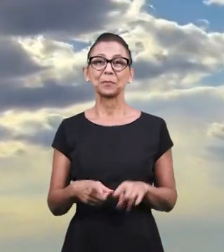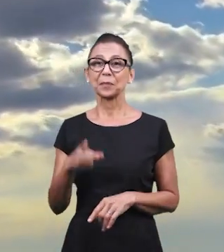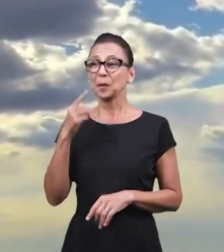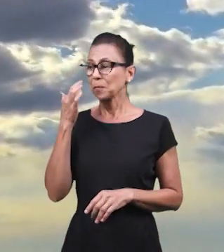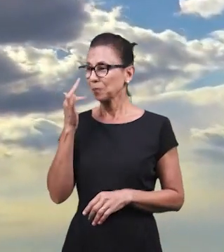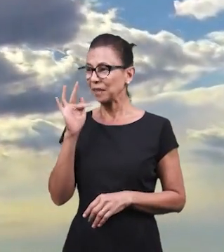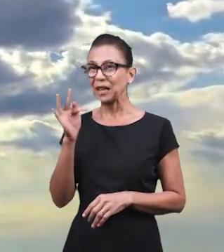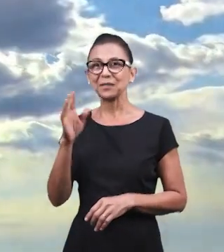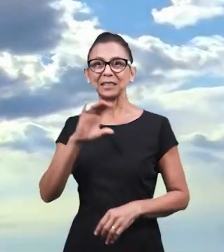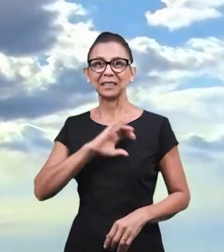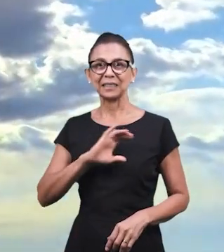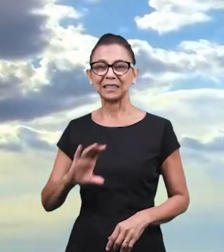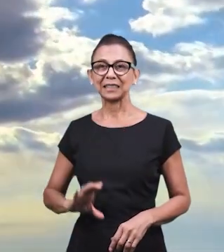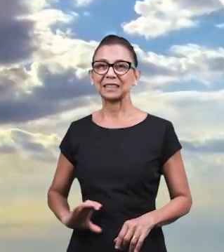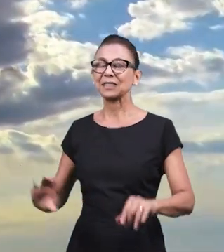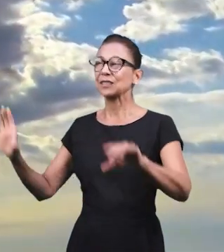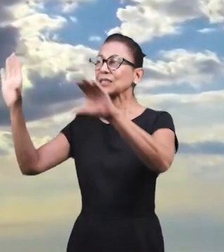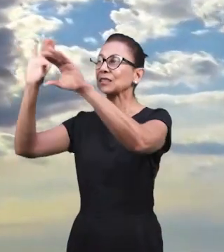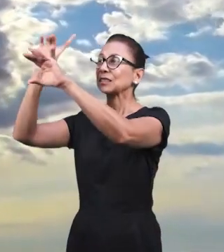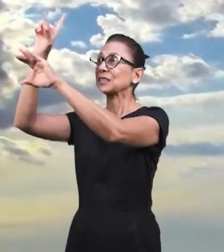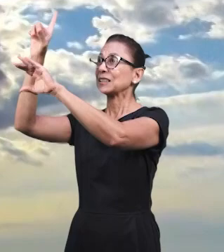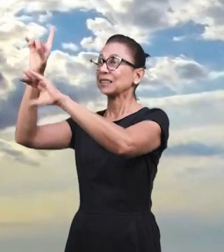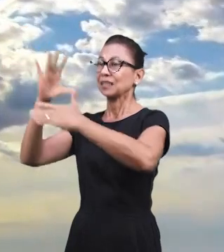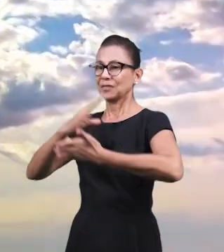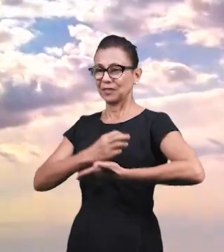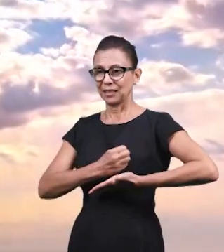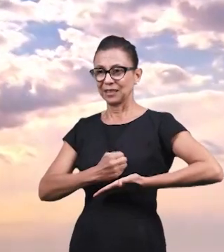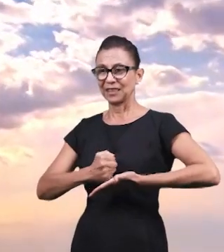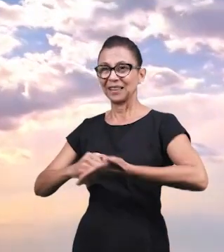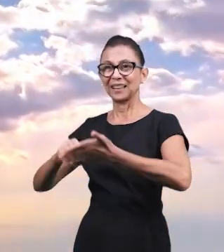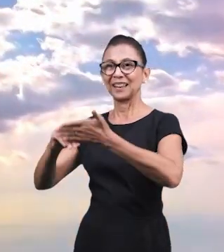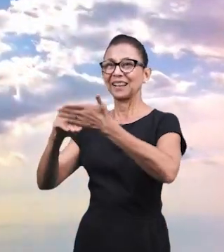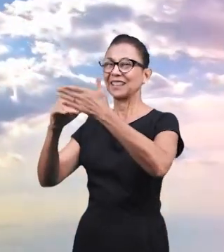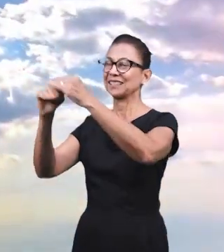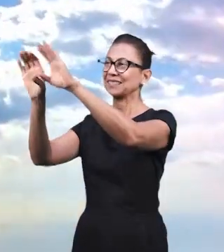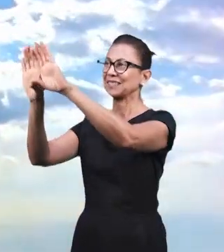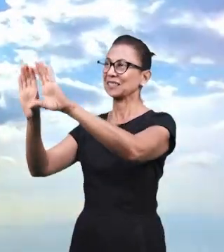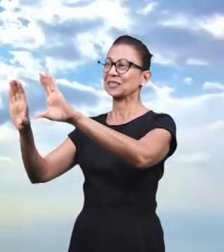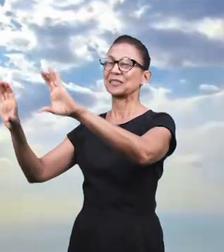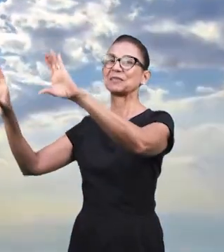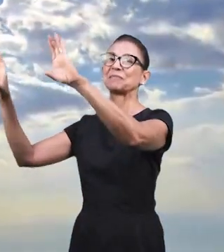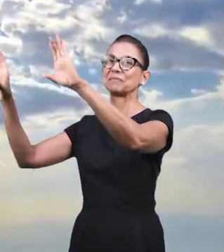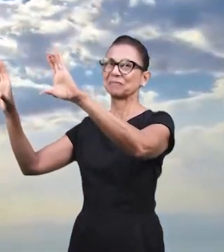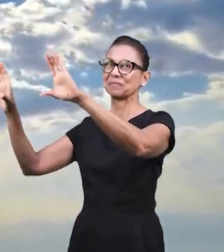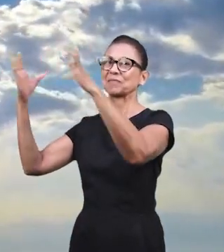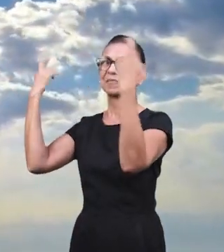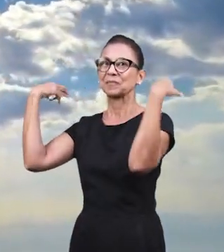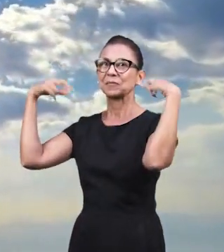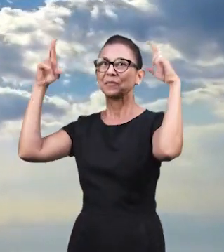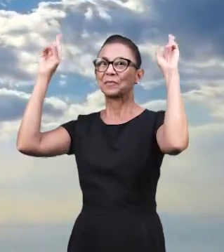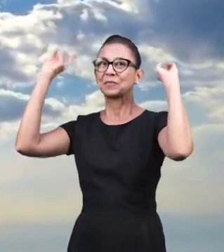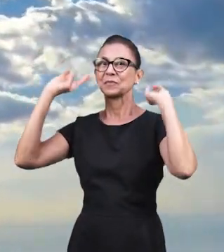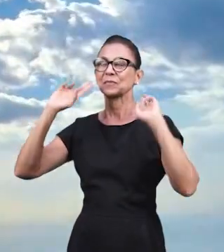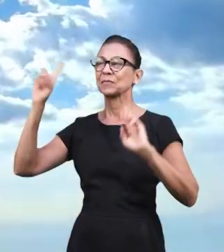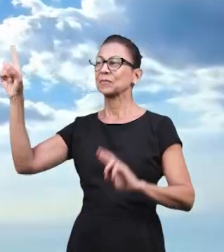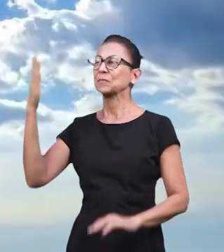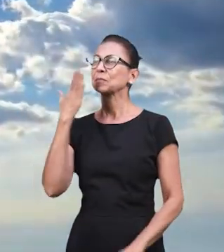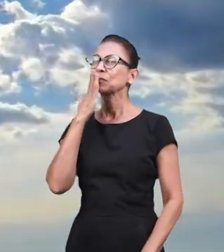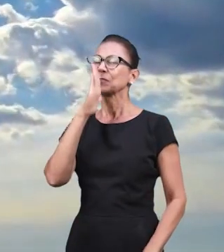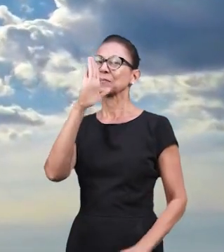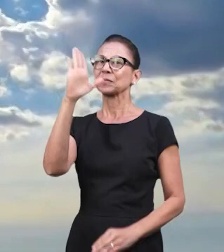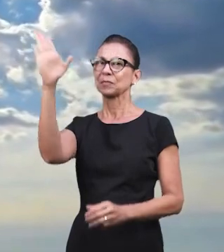христос придет меня забрать и вознести меня в небеса